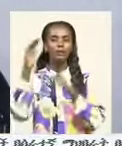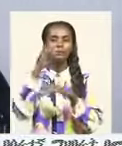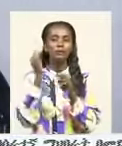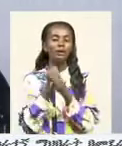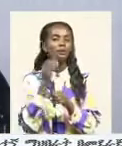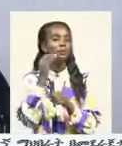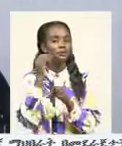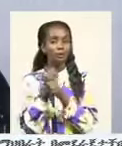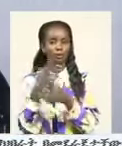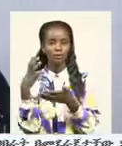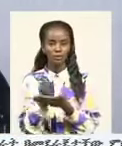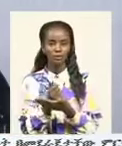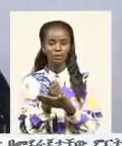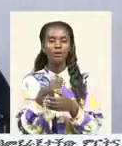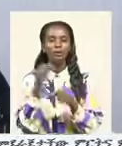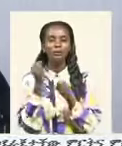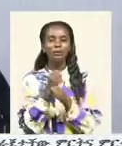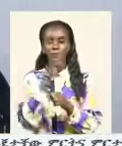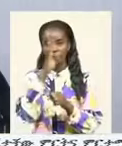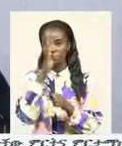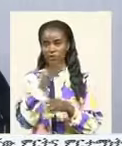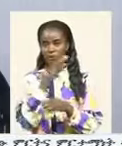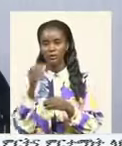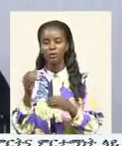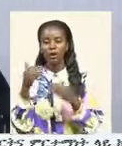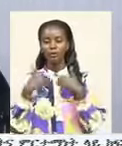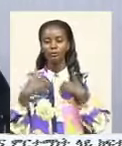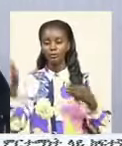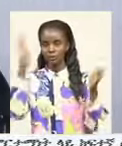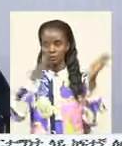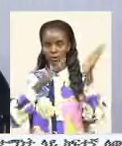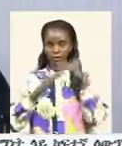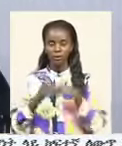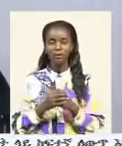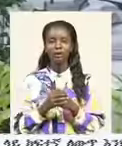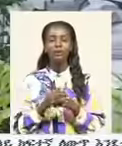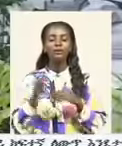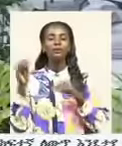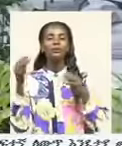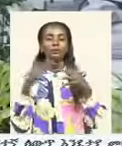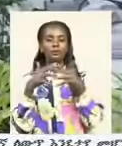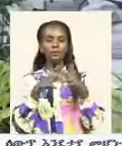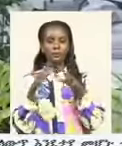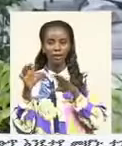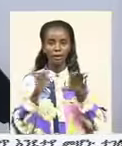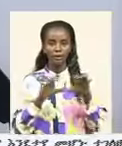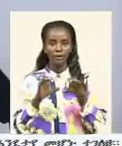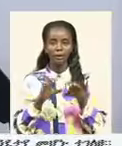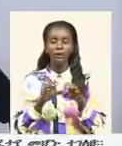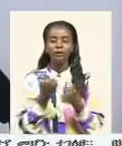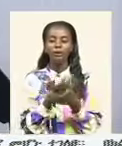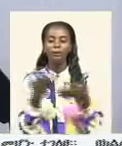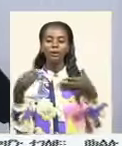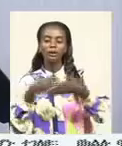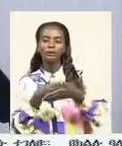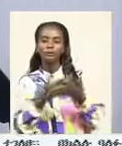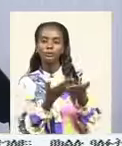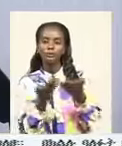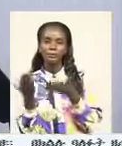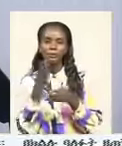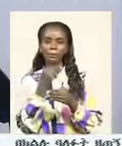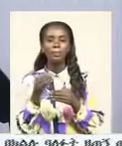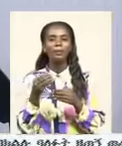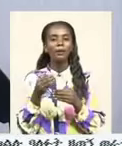ስራ ወስደን ማኑፋክቸሪንግ ኢንዱስትሪዎች ያሉባቸውን ችግሮች ለመፍታት ርብርብ የምናደርግበት ነው። የግብዓት አቅርቦት ችግሮቹን፣ የፋይናንስ